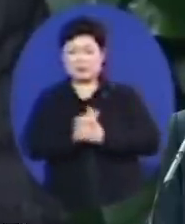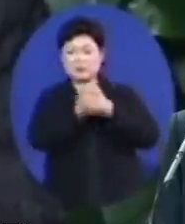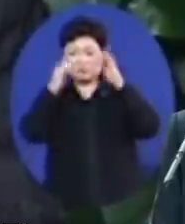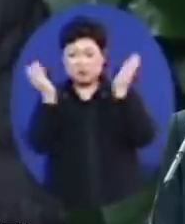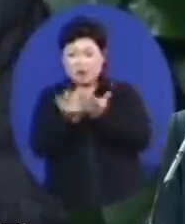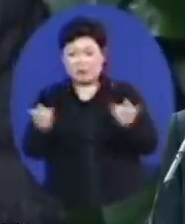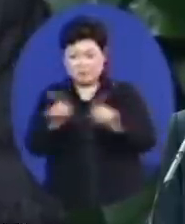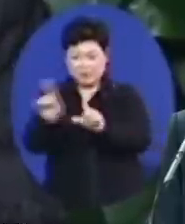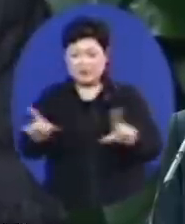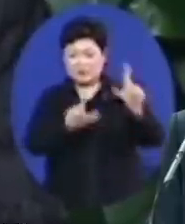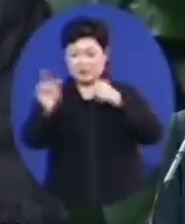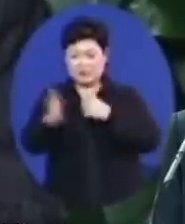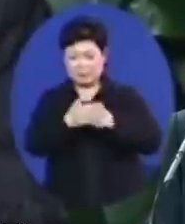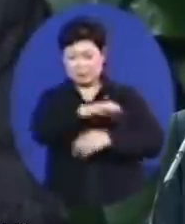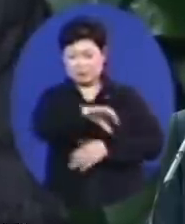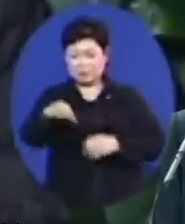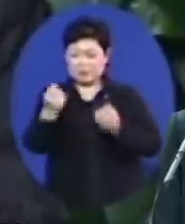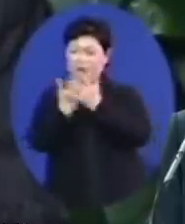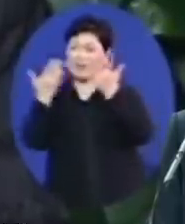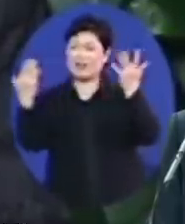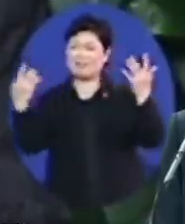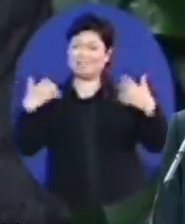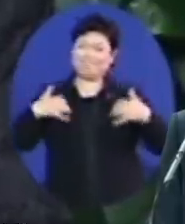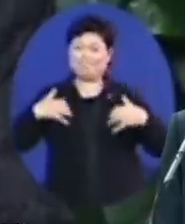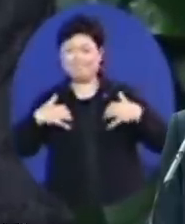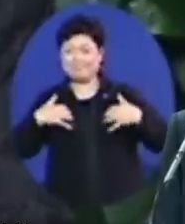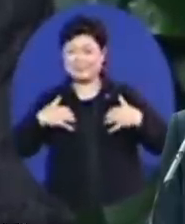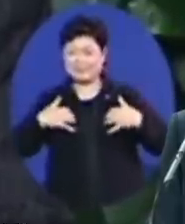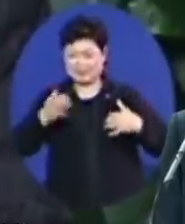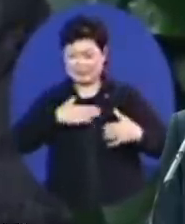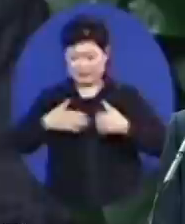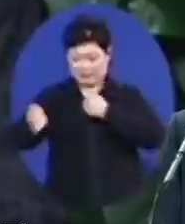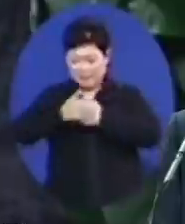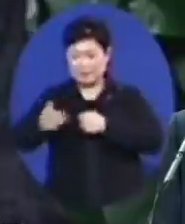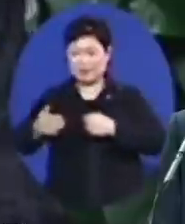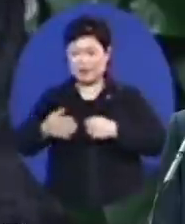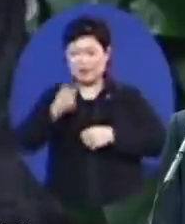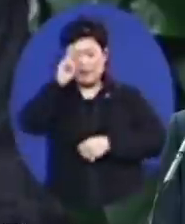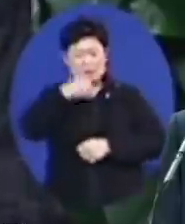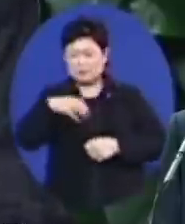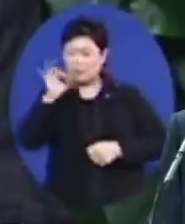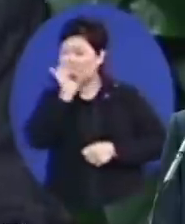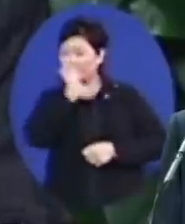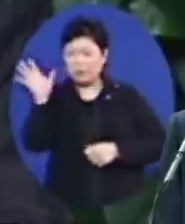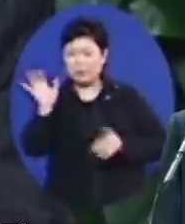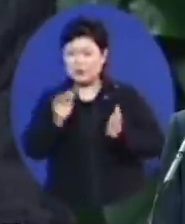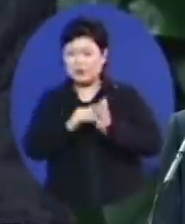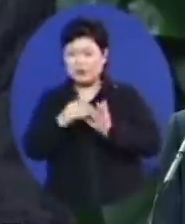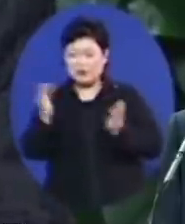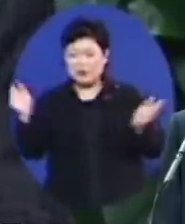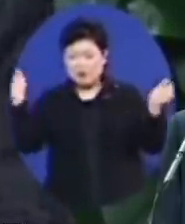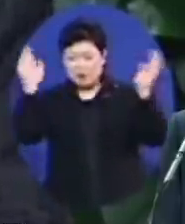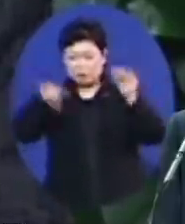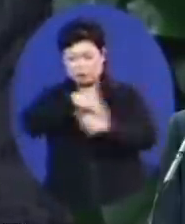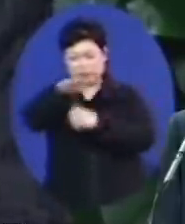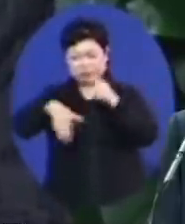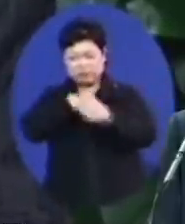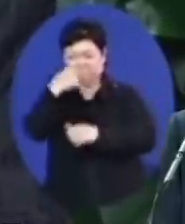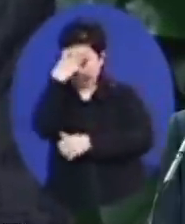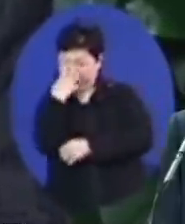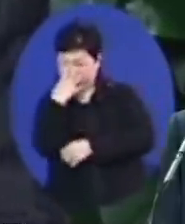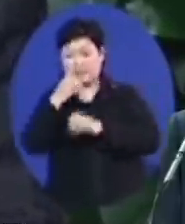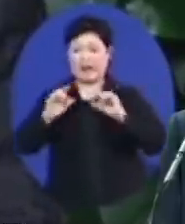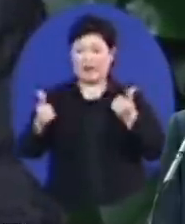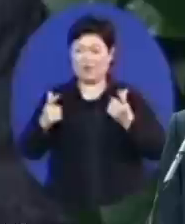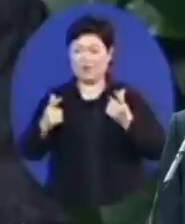그러므로 주위를 밝고 맑고 환하게 해서 내 한 사람 때문에 슬픔이 사라지고 어두운 분위기가 사라지고